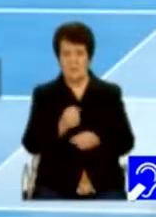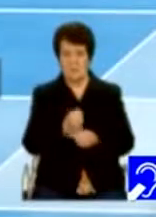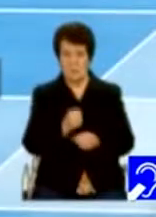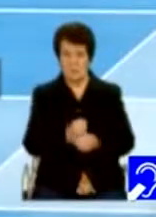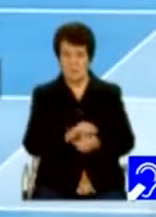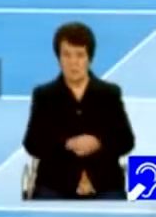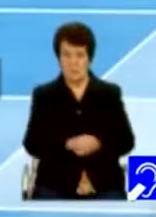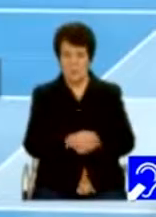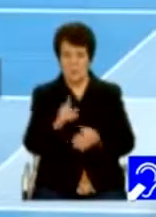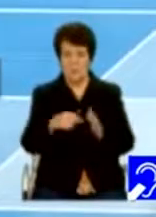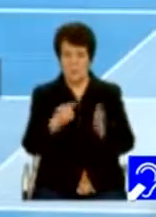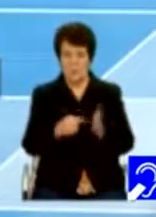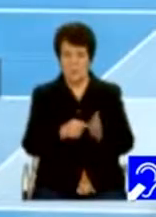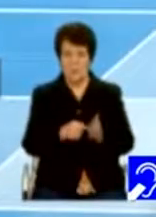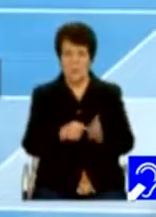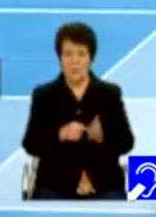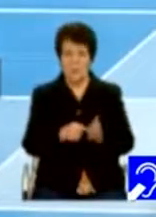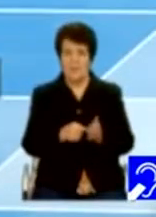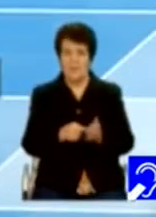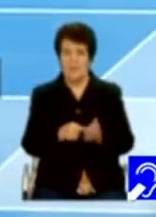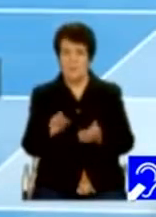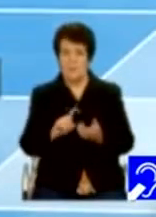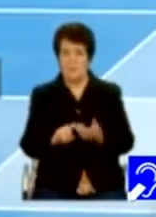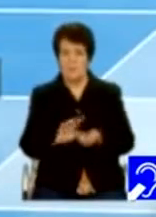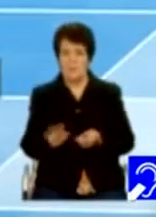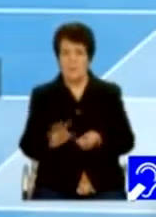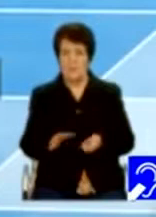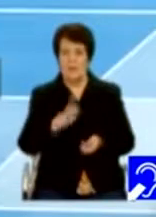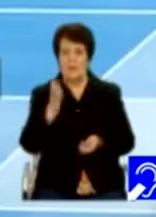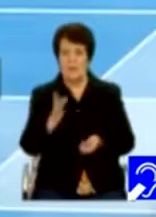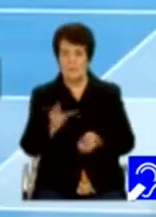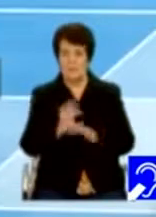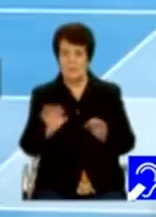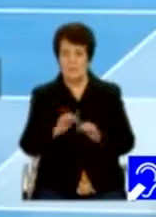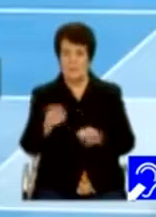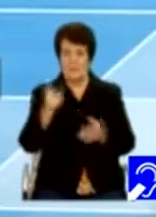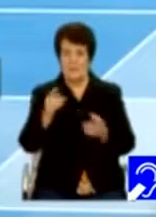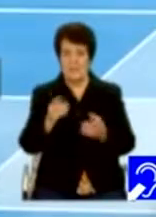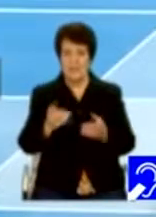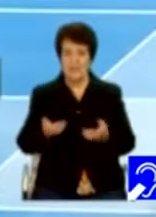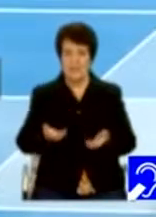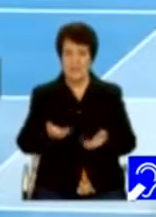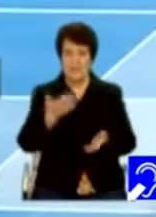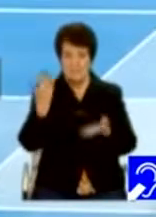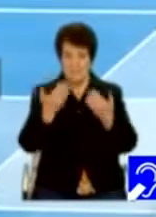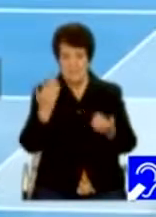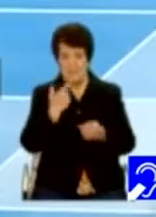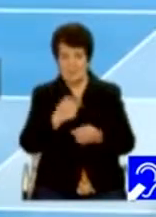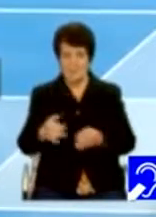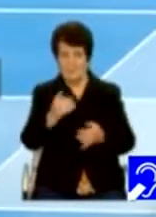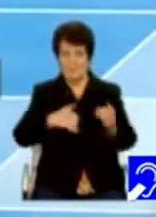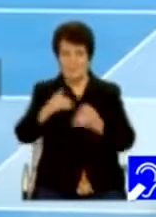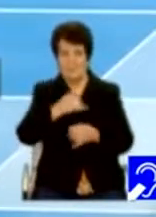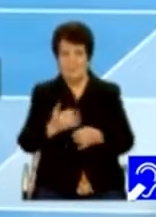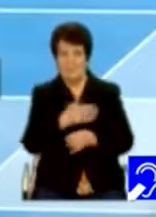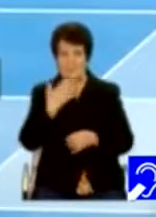mai știu nicio care era întrebarea, dar acum nici nu mai contează. A fost o emisiune foarte vie și cu cum zicem noi în presă de multe